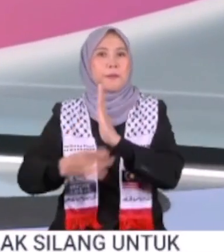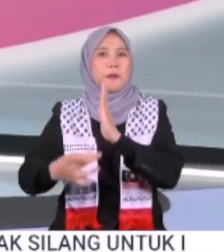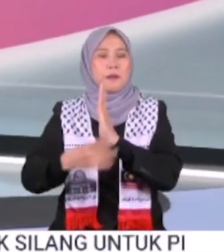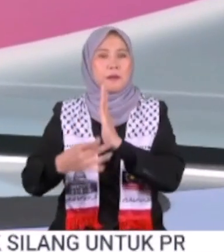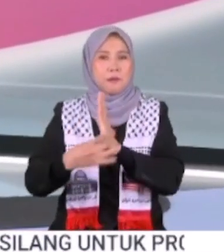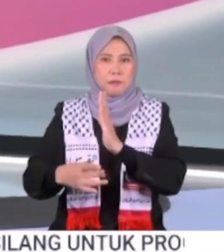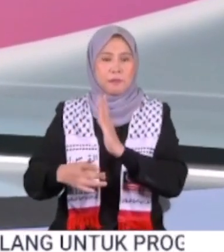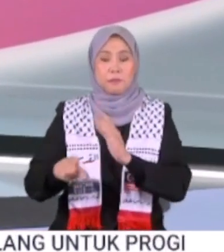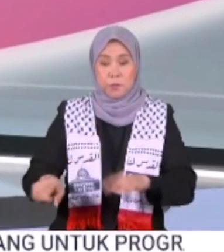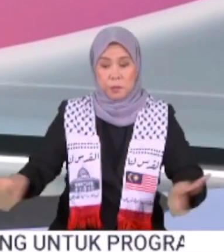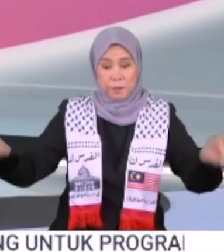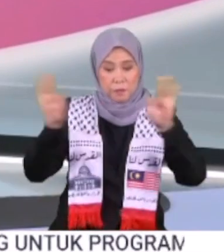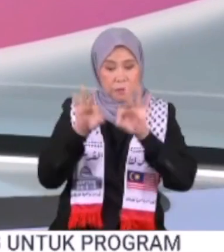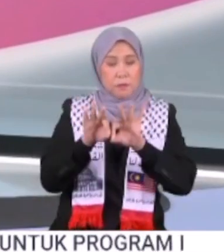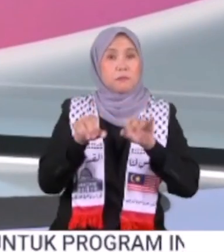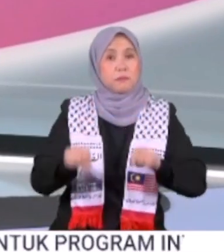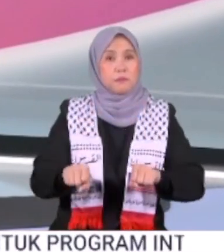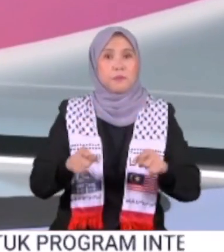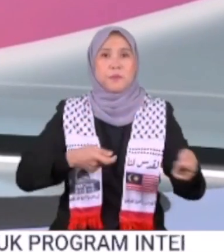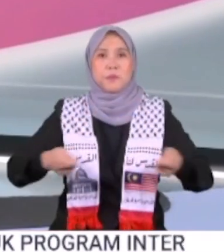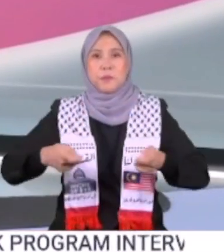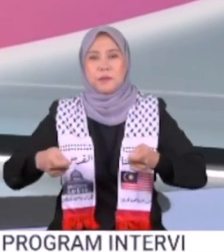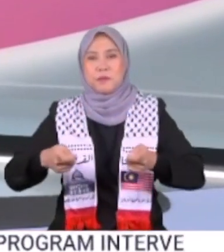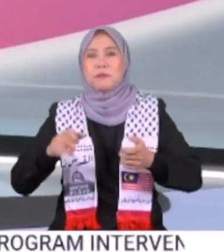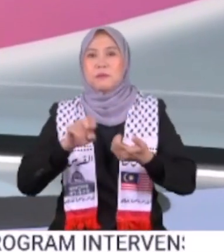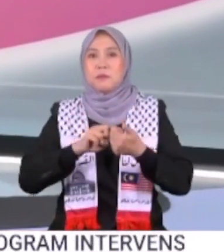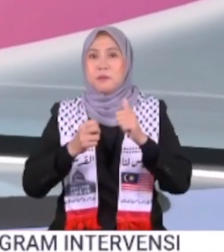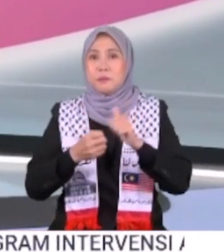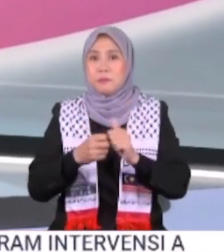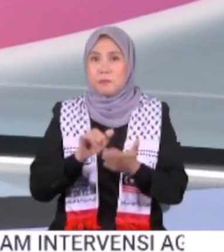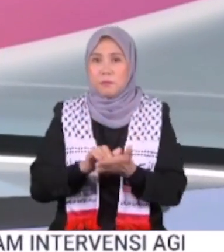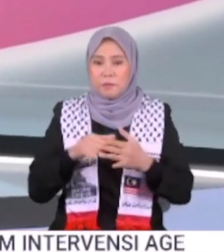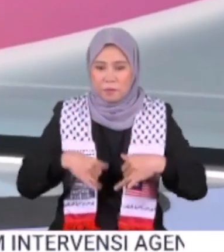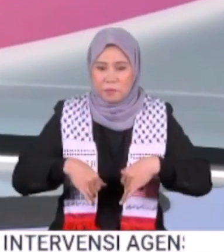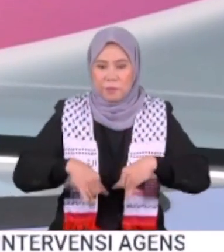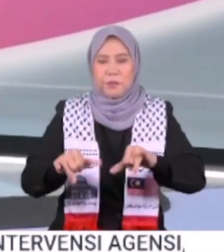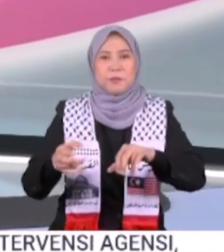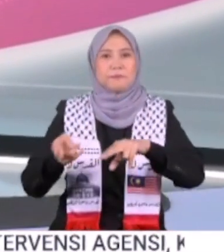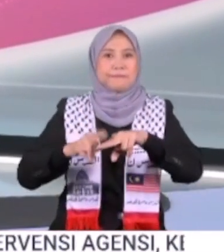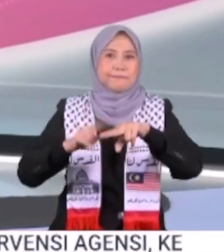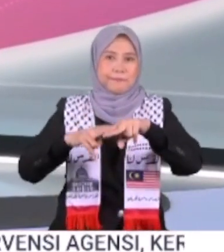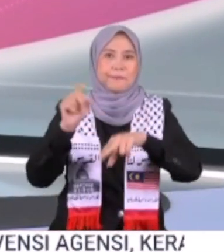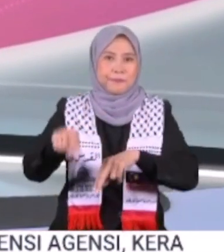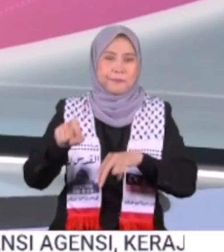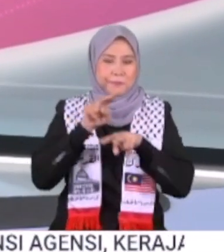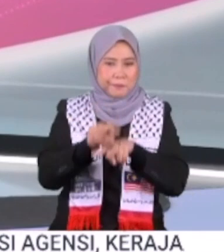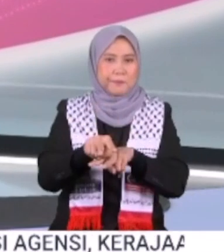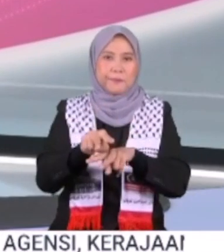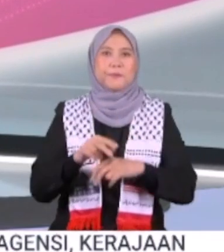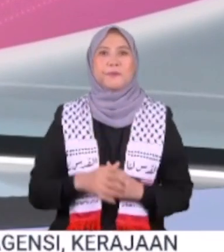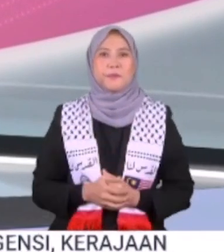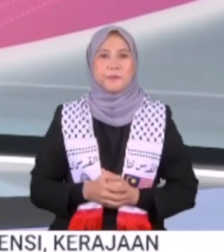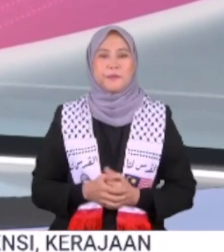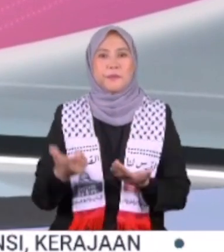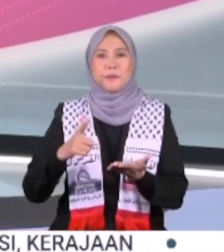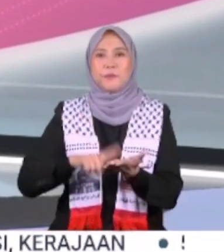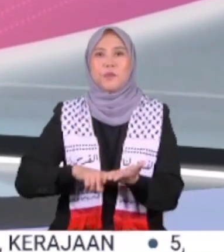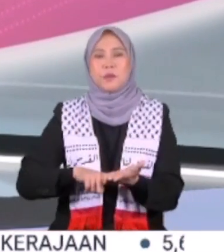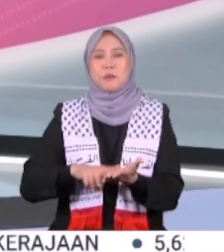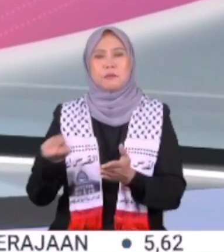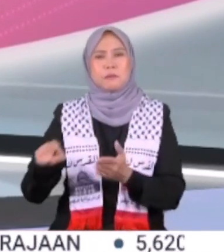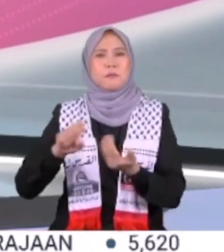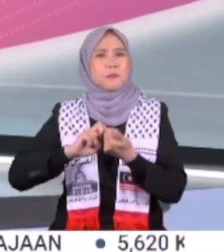negara. Justru amat penting keupayaan kendalian dalam isu tersebut terus dipertingkat. Wartawan Muhammad Zuhal Nizam